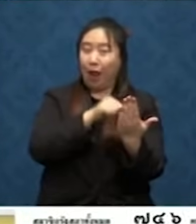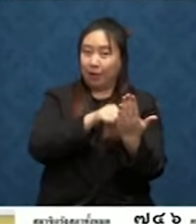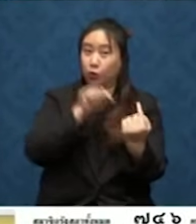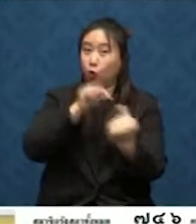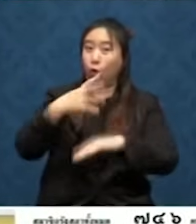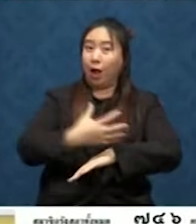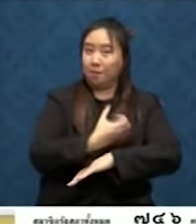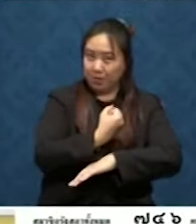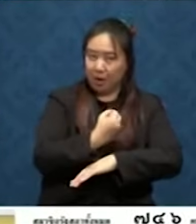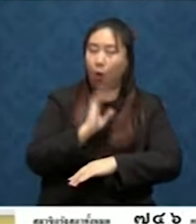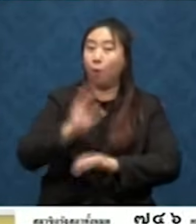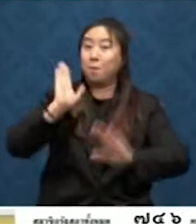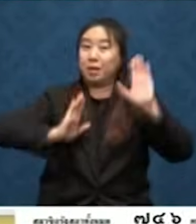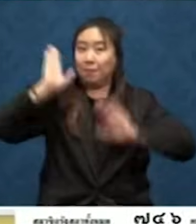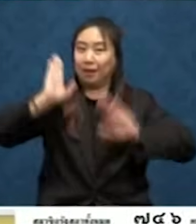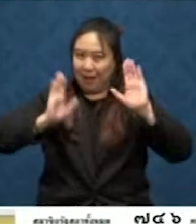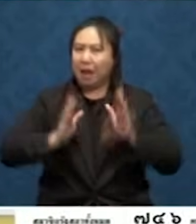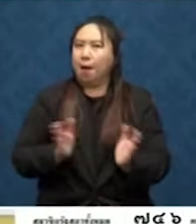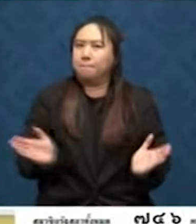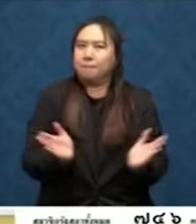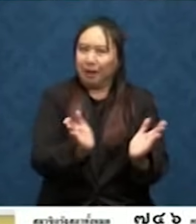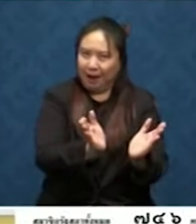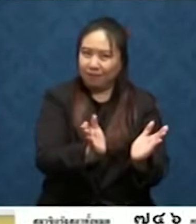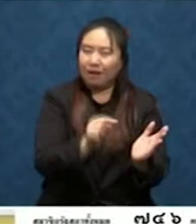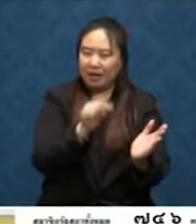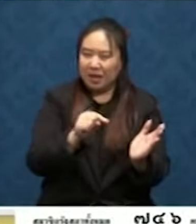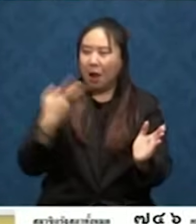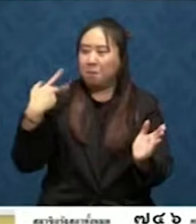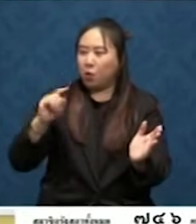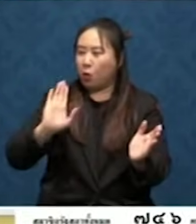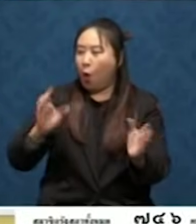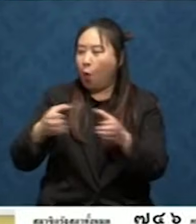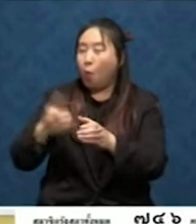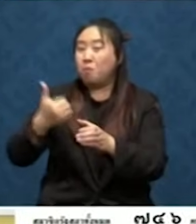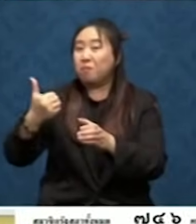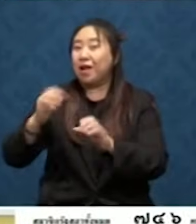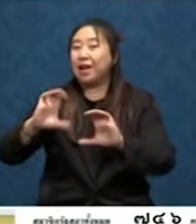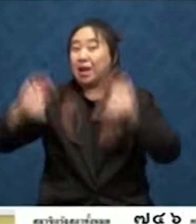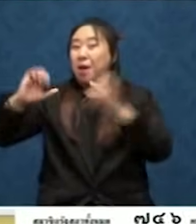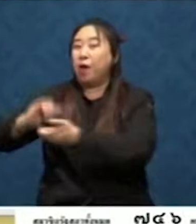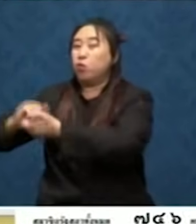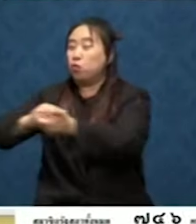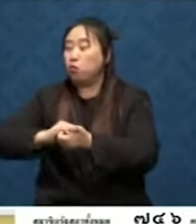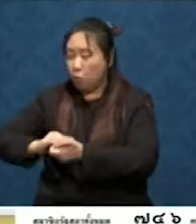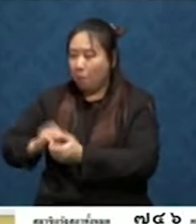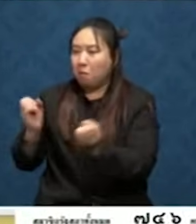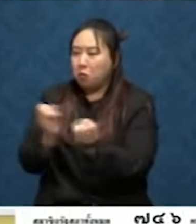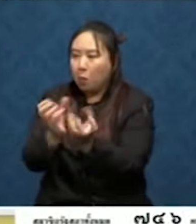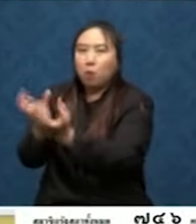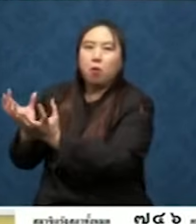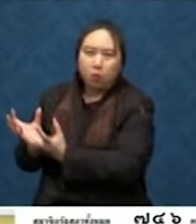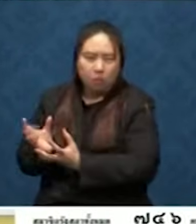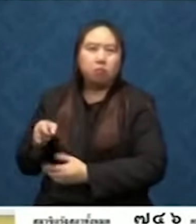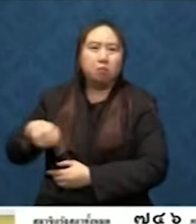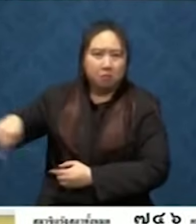วาระทางประชาธิปไตยแม้วาระเหล่านั้นอาจจะขัดกับผลประโยชน์ของพรรคร่วมรัฐบาลและเครือข่ายอำนาจเดิมที่อยู่เบื้องหลังการ